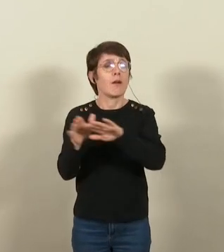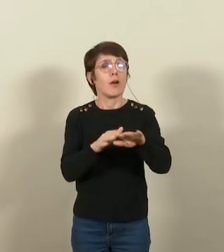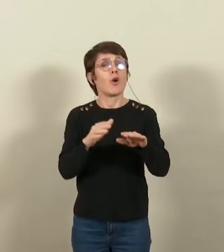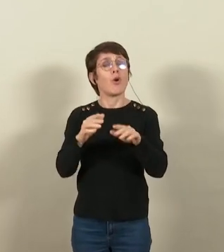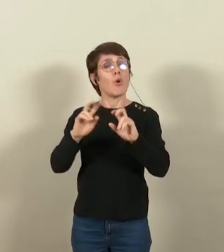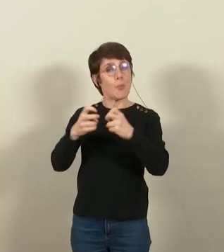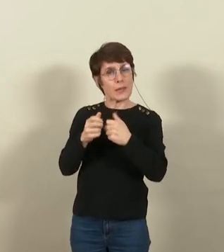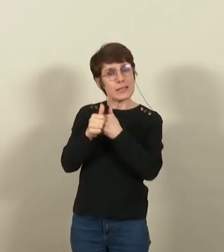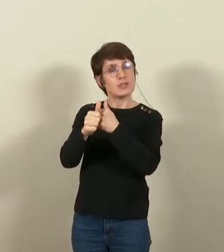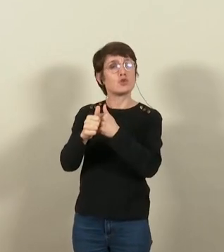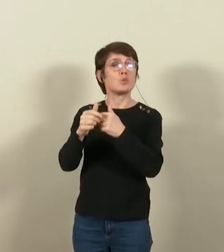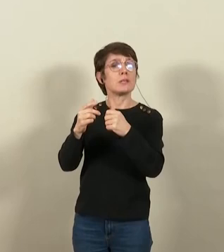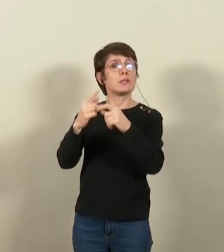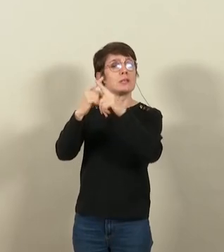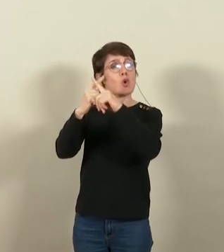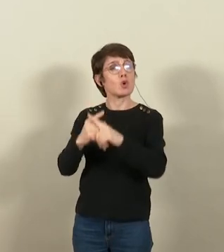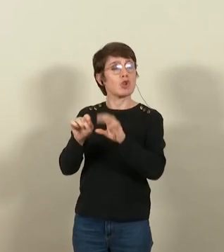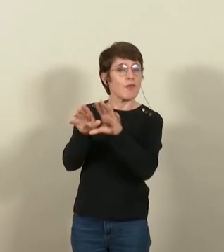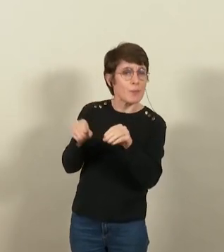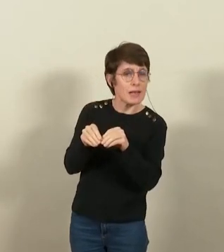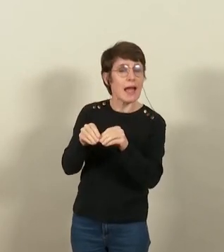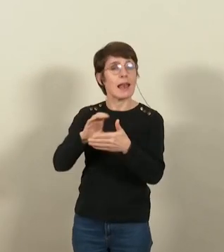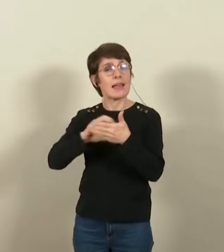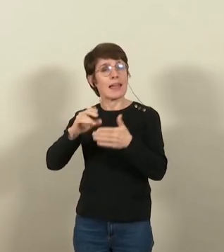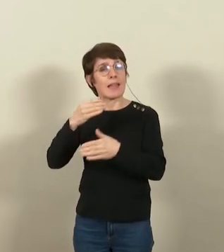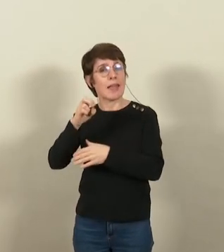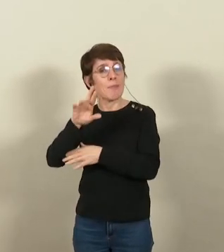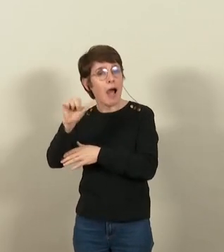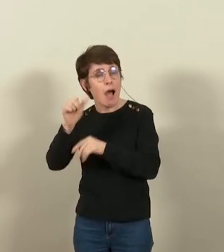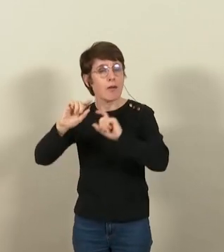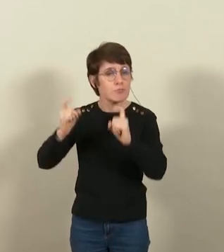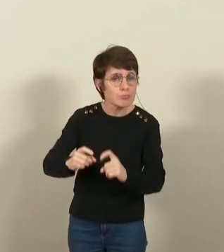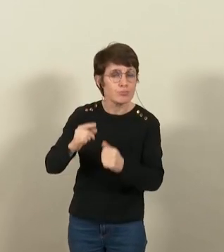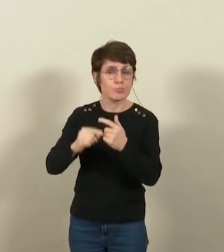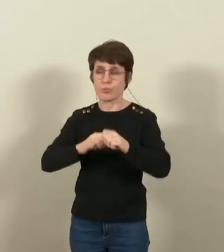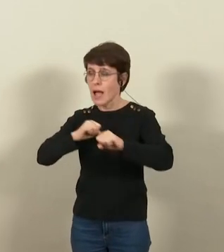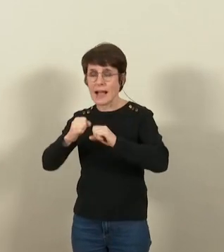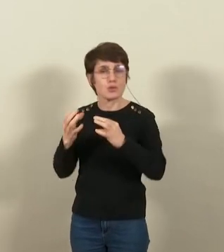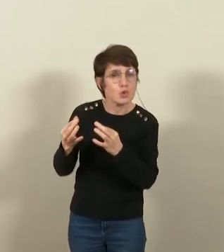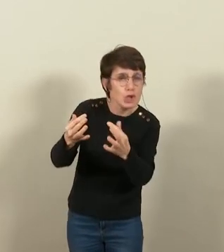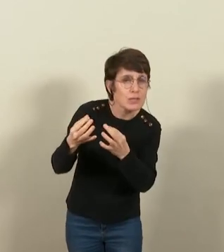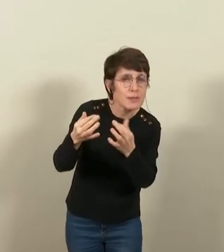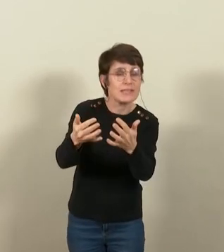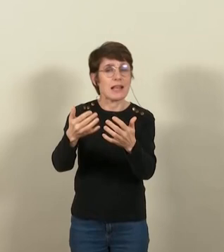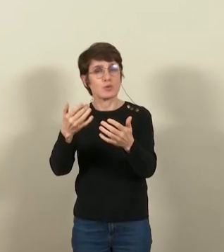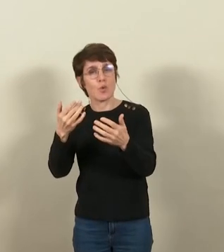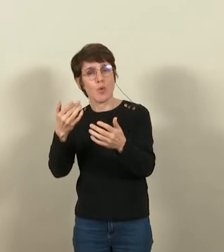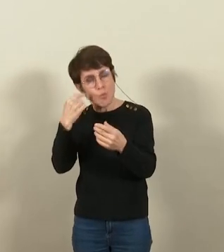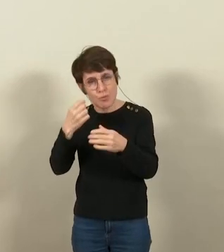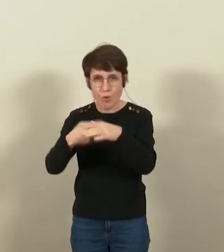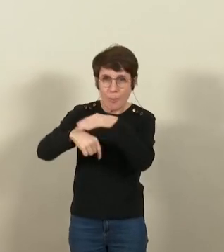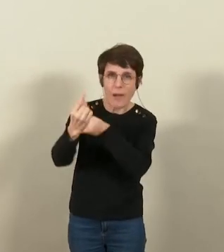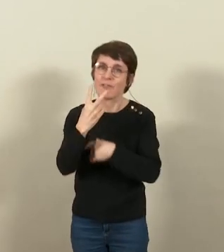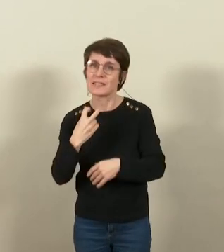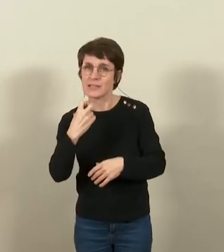familial sur les carartra action éducative politique de for formation action de sensibilisation à la citoyenneté au